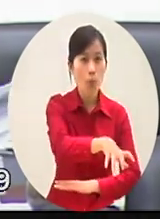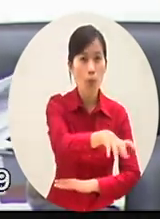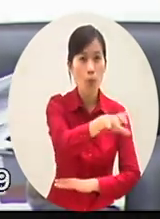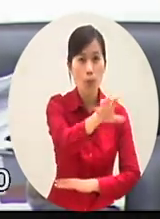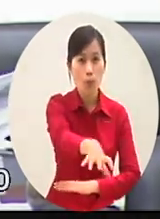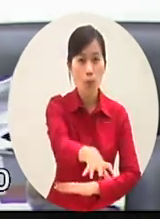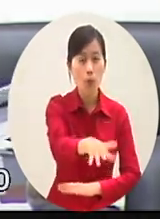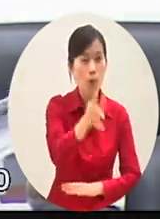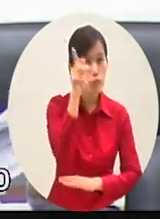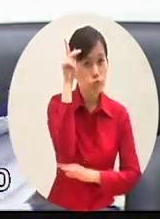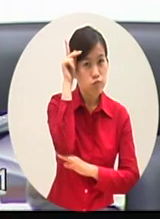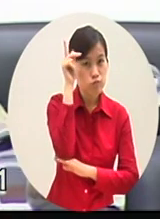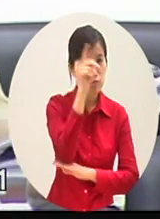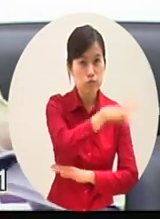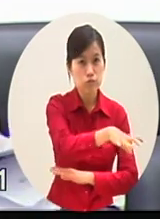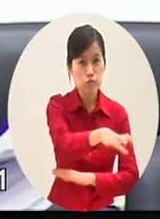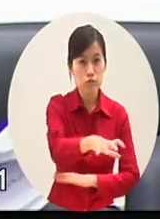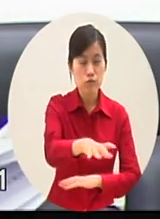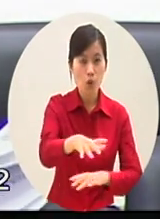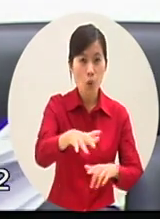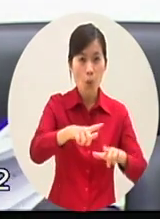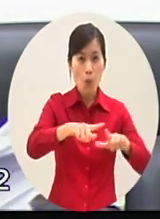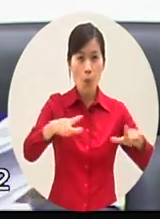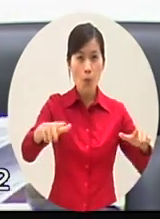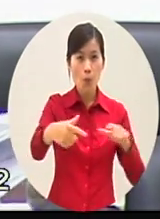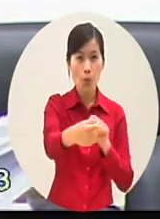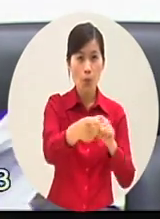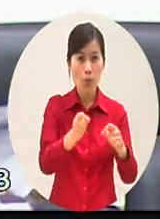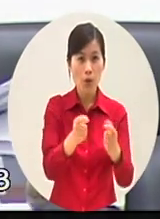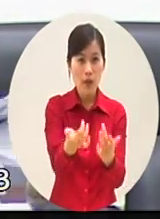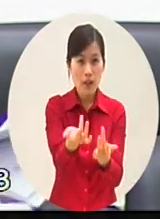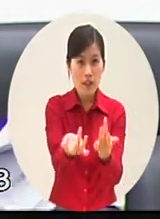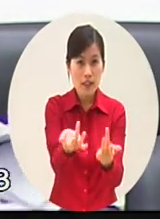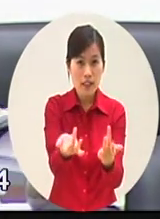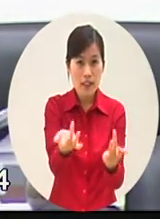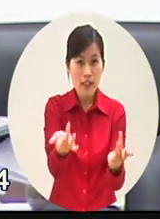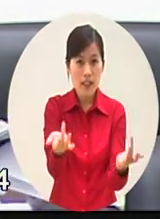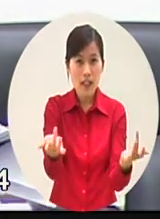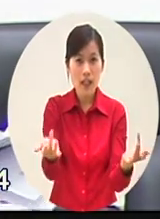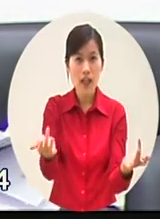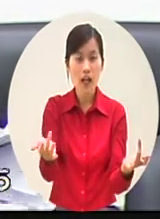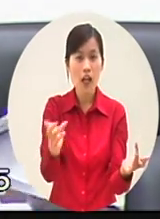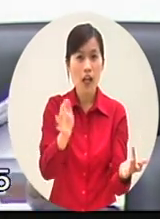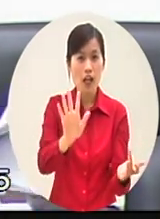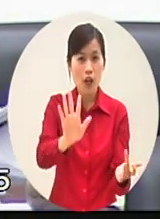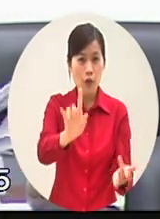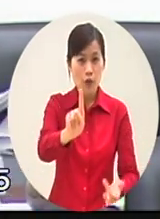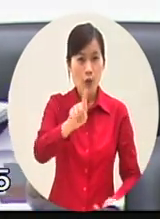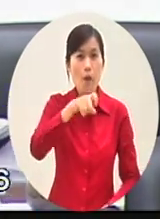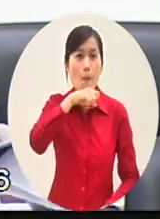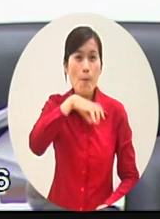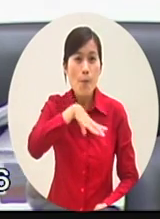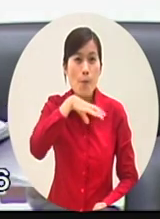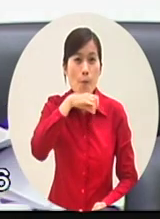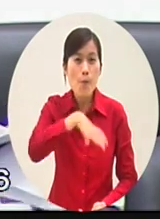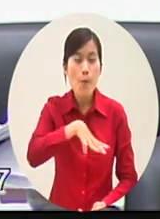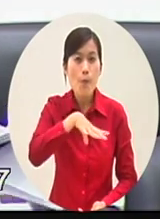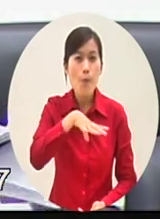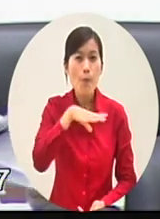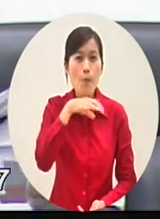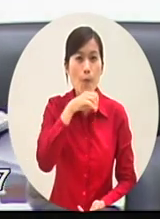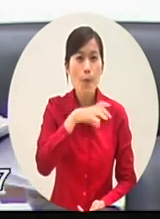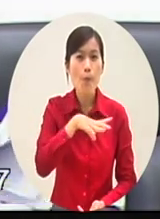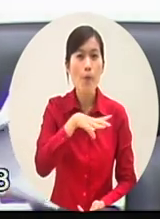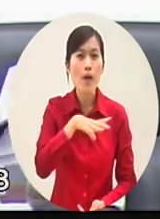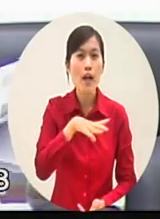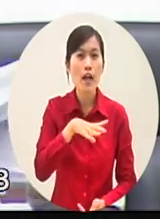范围就已经很大。一边啊，拢是咱的草坪。好、哦，咱够一个屏东县政府做的范田丰二纪念碑